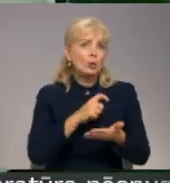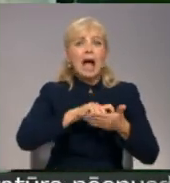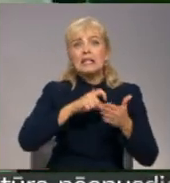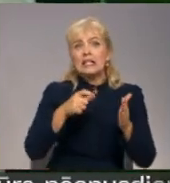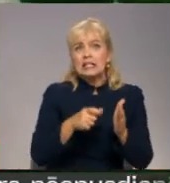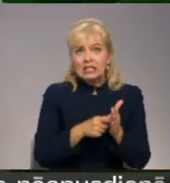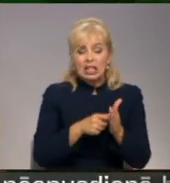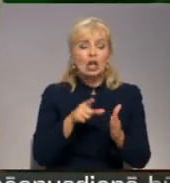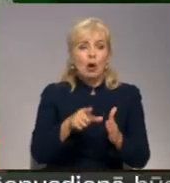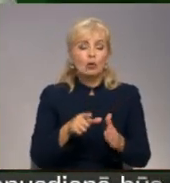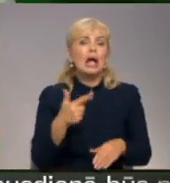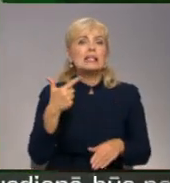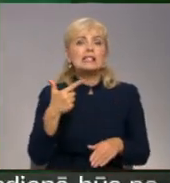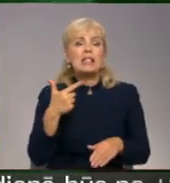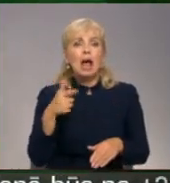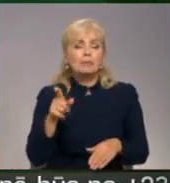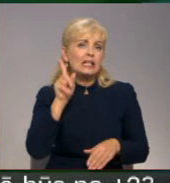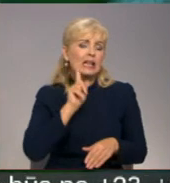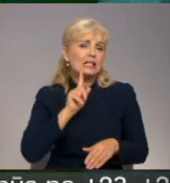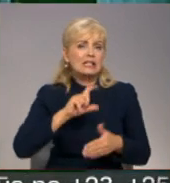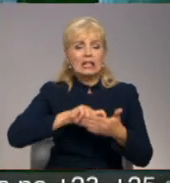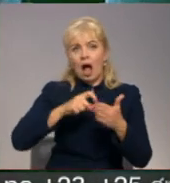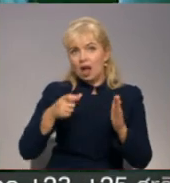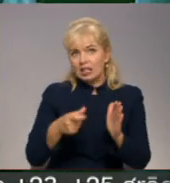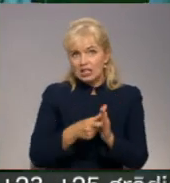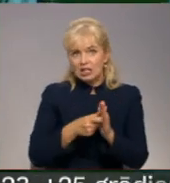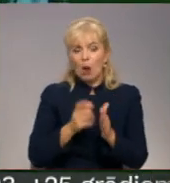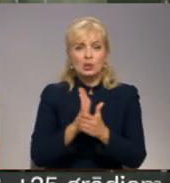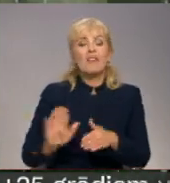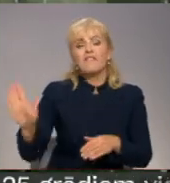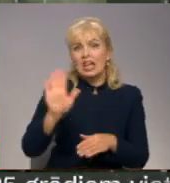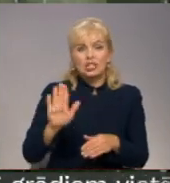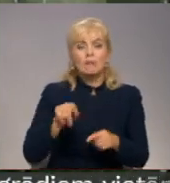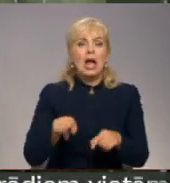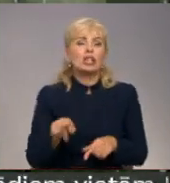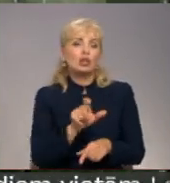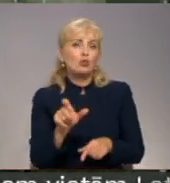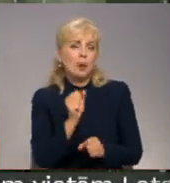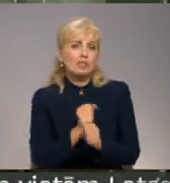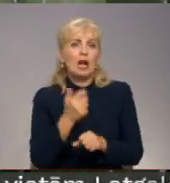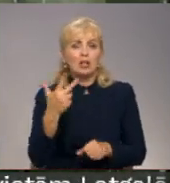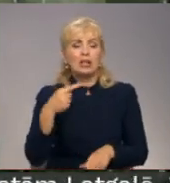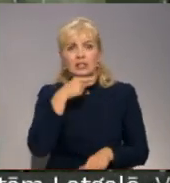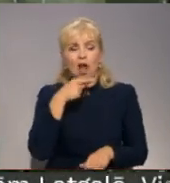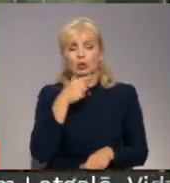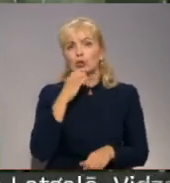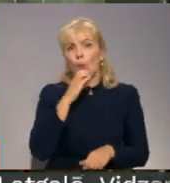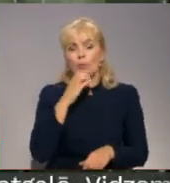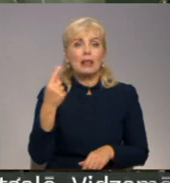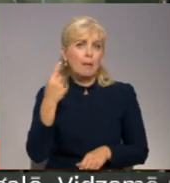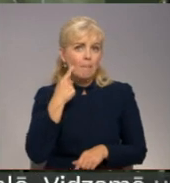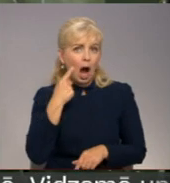Vidzemes reģionā ir 7 īslaicīgās aizturēšanas izolatori. No tiem šobrīd strādā 3 – Cēsīs, Gulbenē un